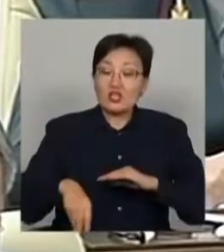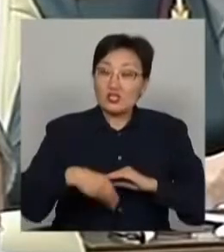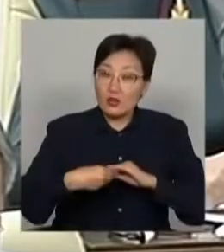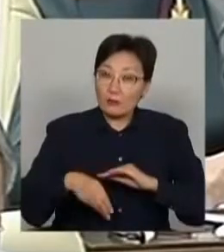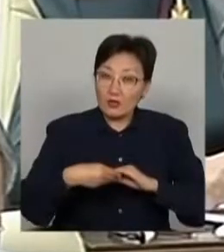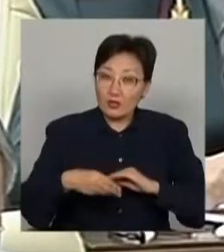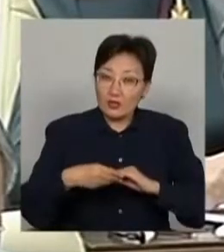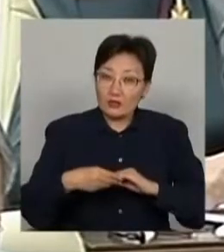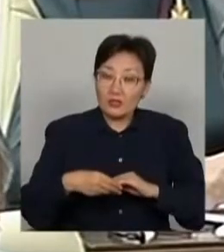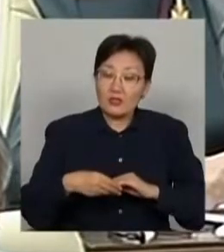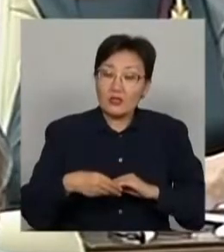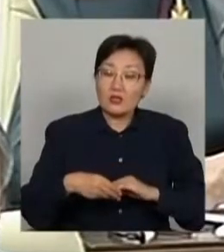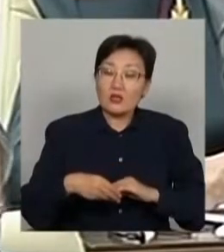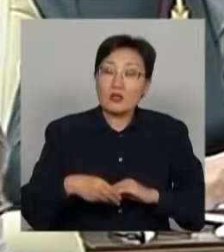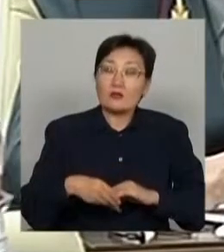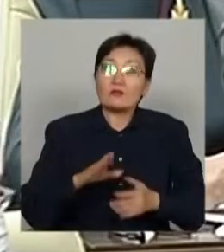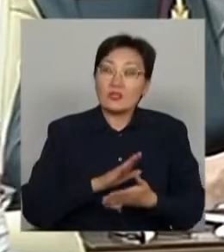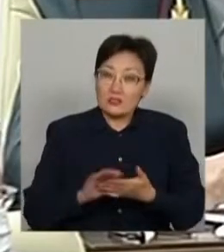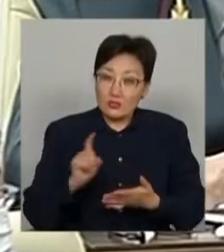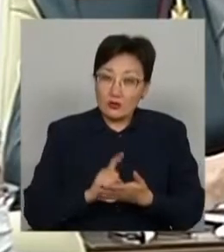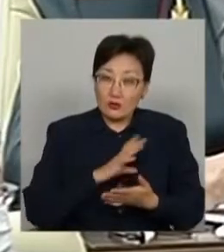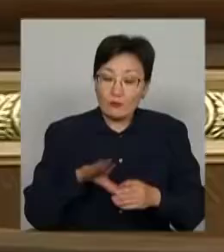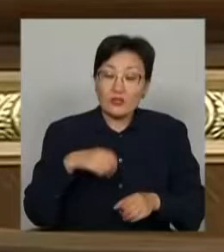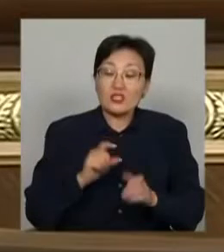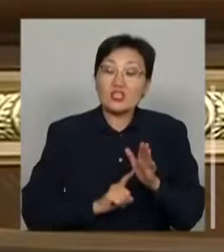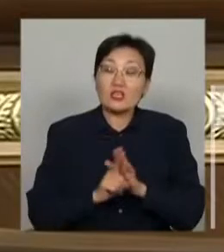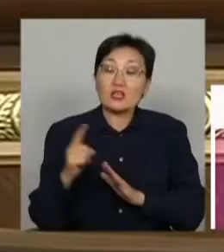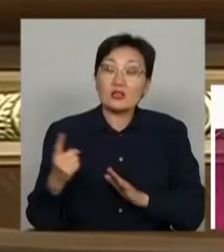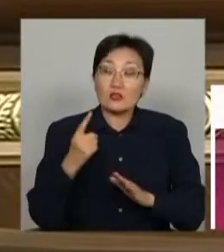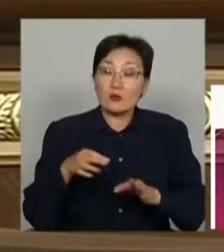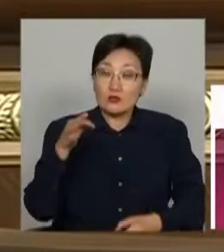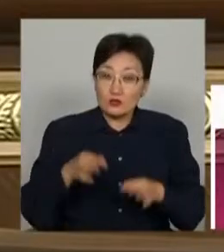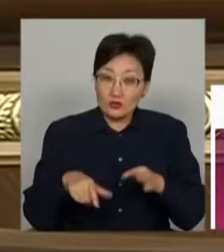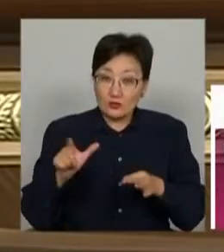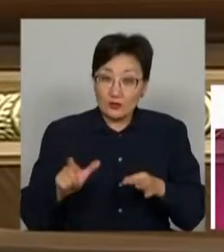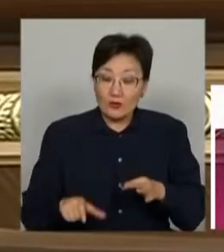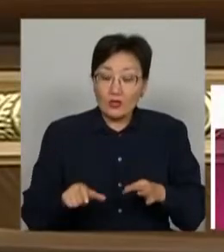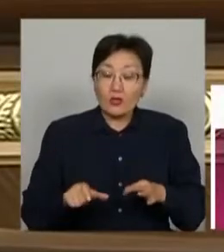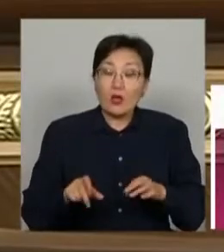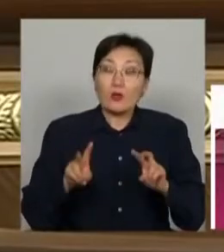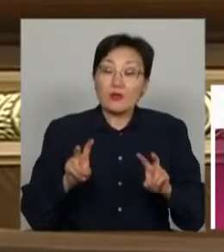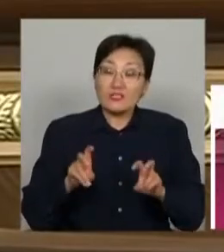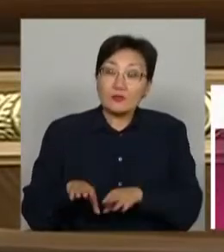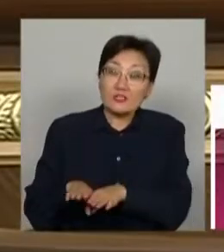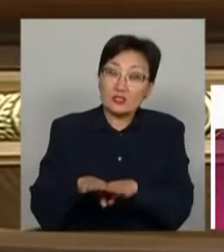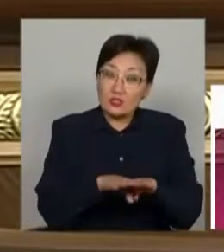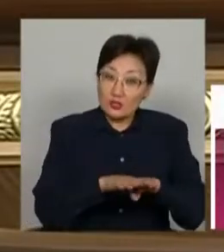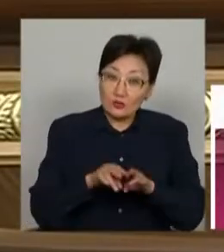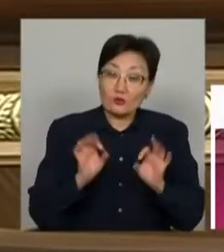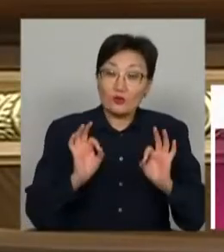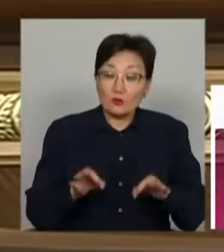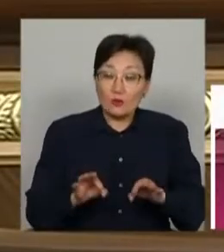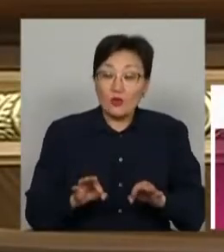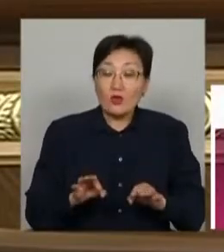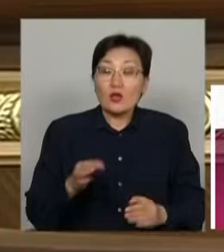таза болу қажет. Ең алдымен барлық судьялардың мәртебесін теңестірген жөн. Олар өзінен